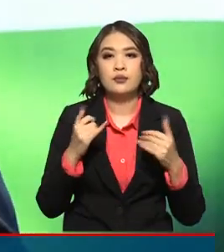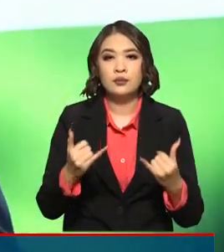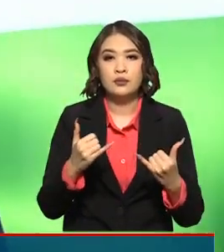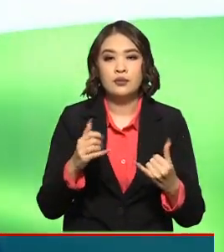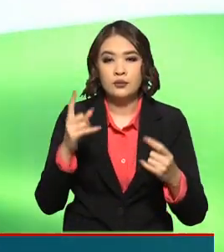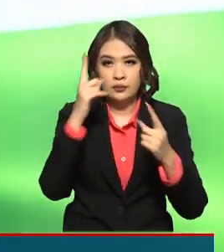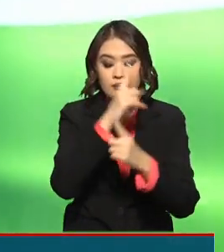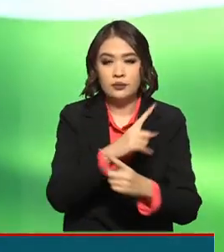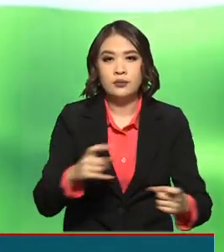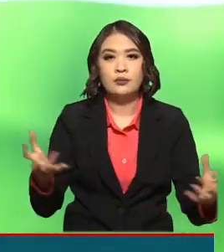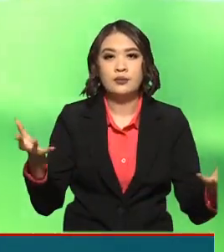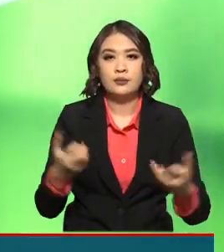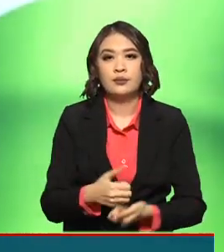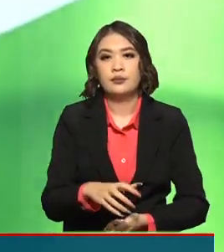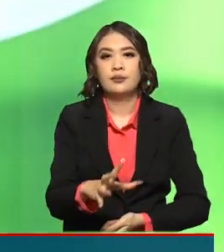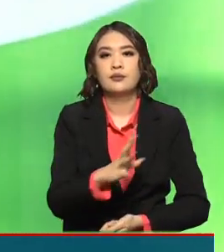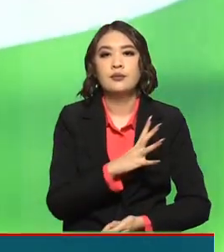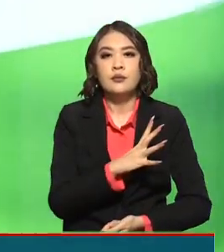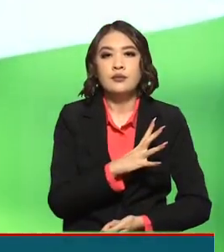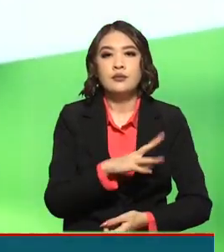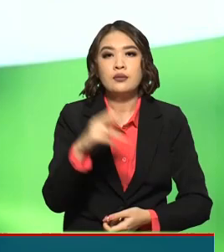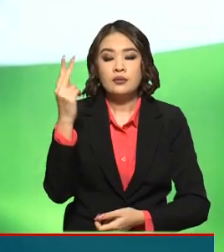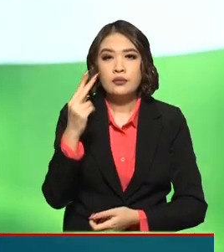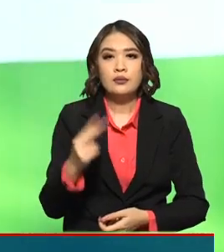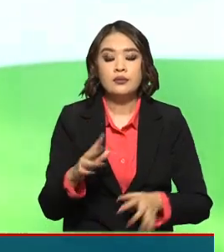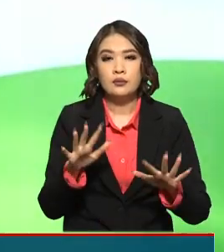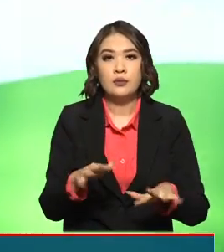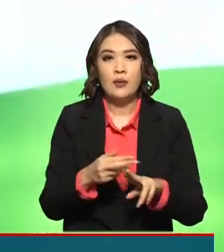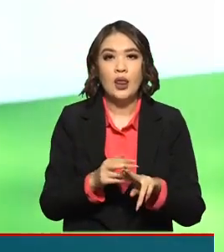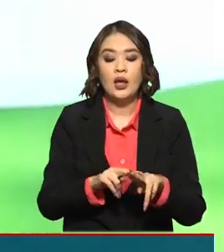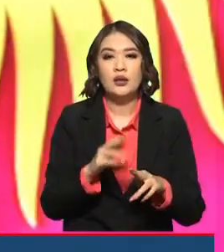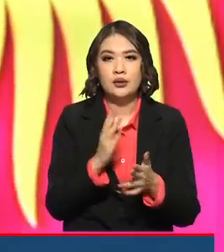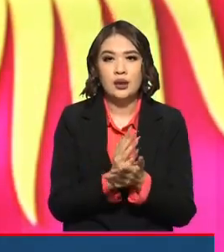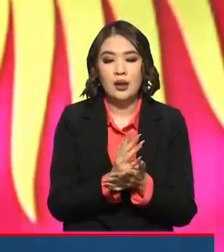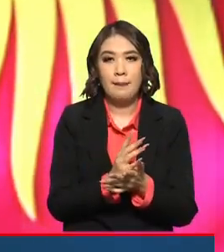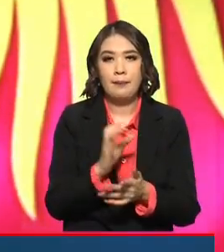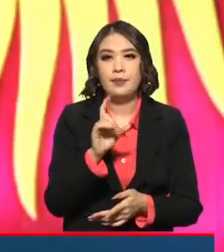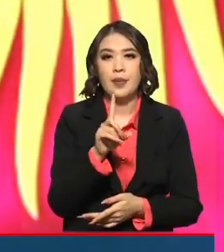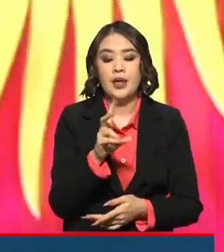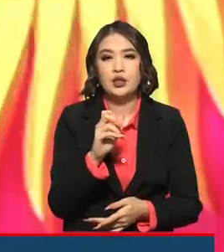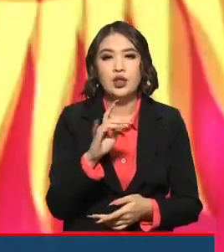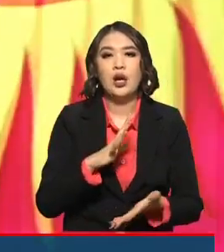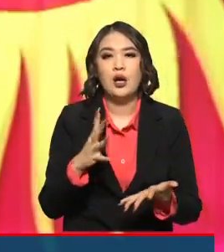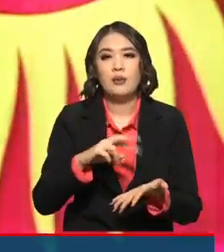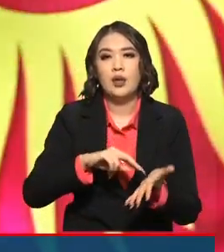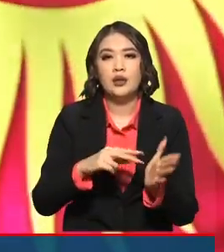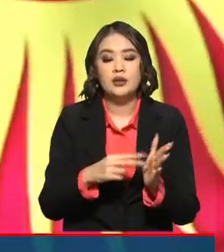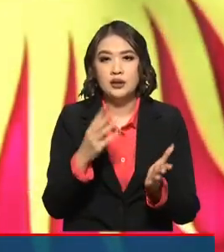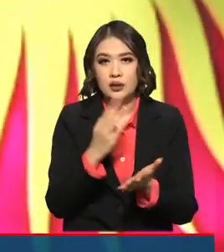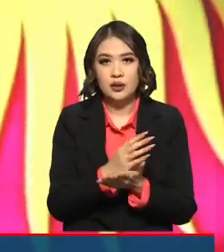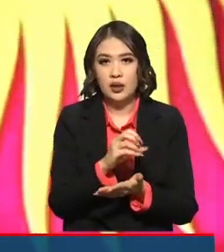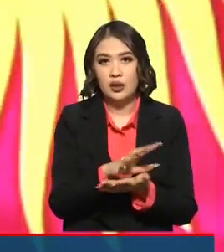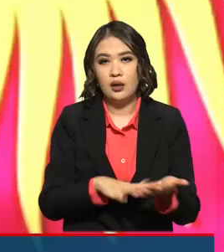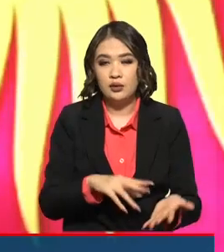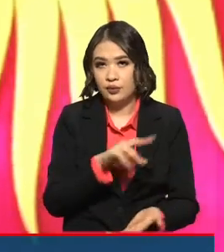посыл, принятый в Астане, имеет огромное значение. Как вы планируете работать в